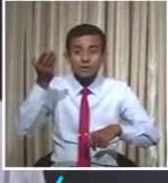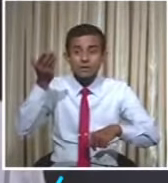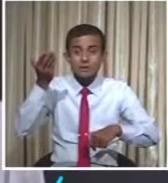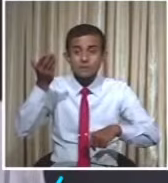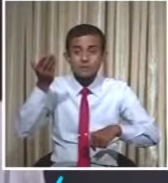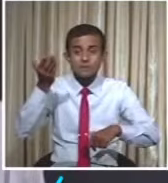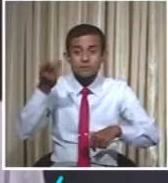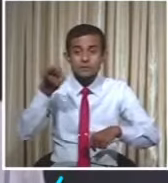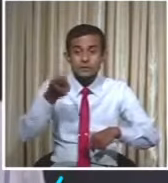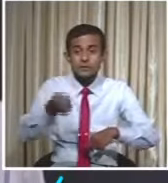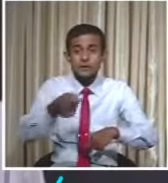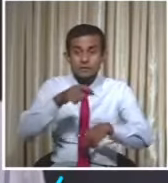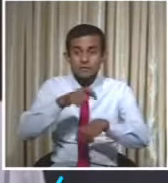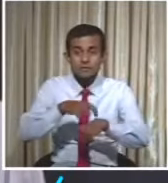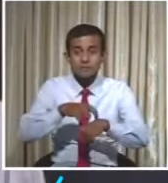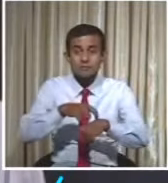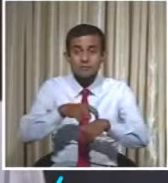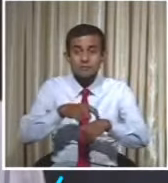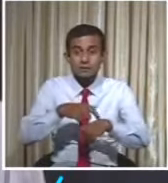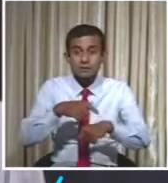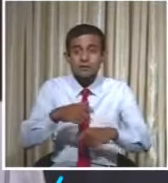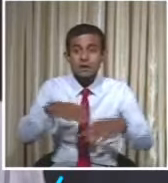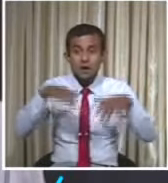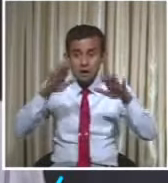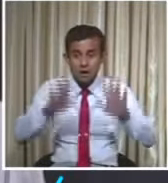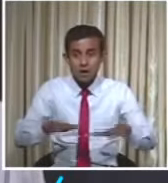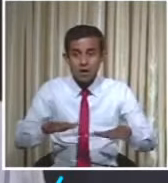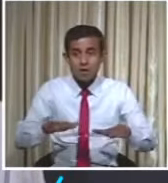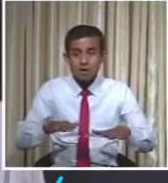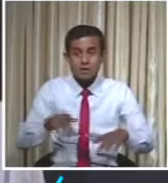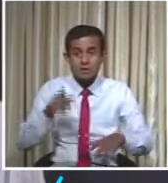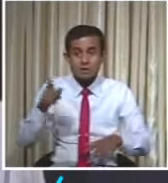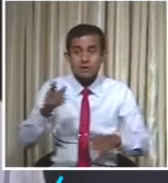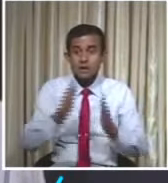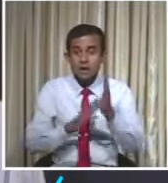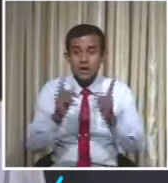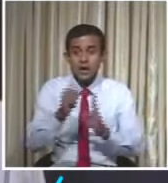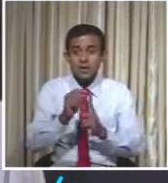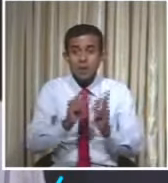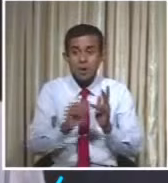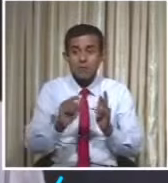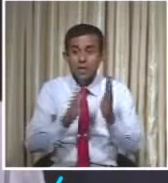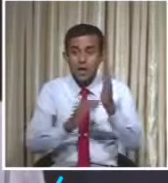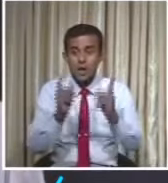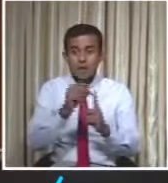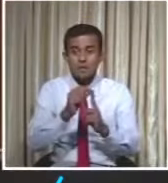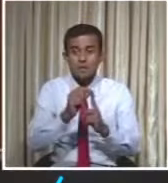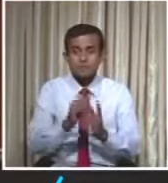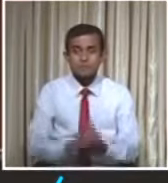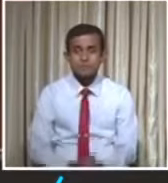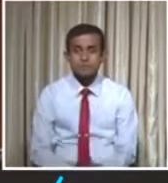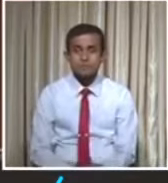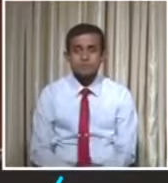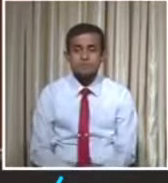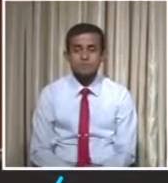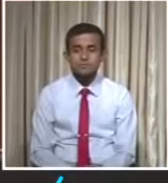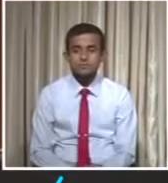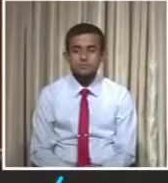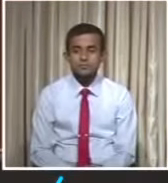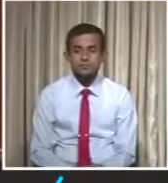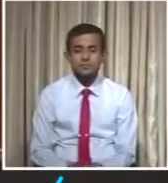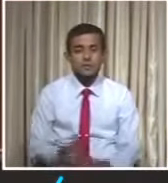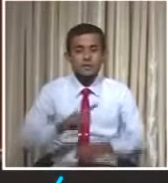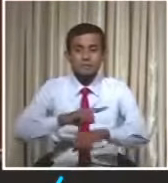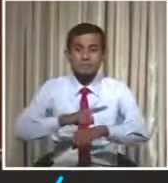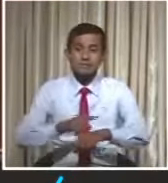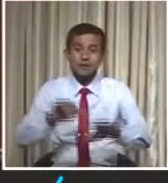වෙලාව වැඩි කරන්නේ මේ කාරණේට මේ කාරණේට කරුණාකරලා මට පැහැදිලි කරන්න ඉඩ දෙන්න ඇමතුමා හරි මේ කාරණේ විනාඩි